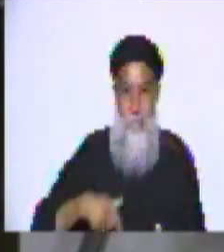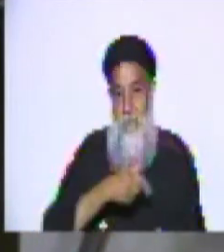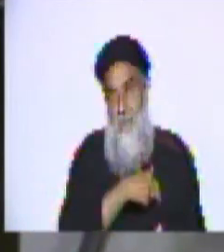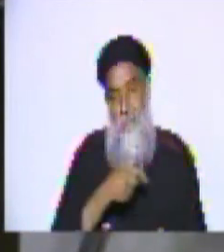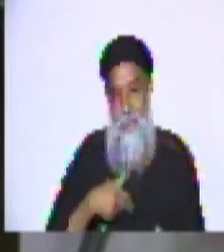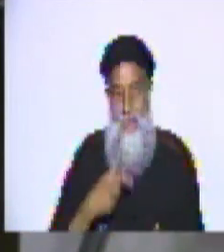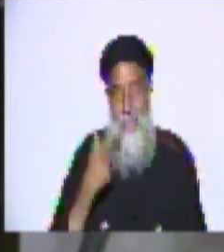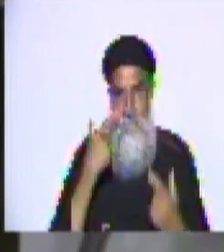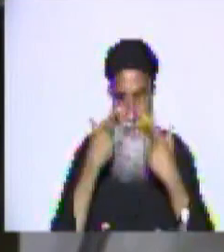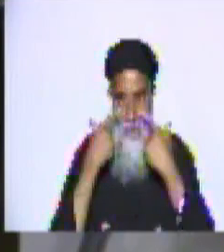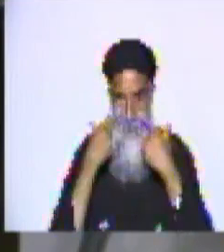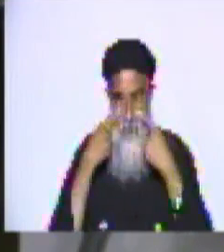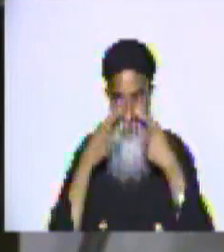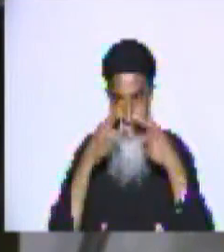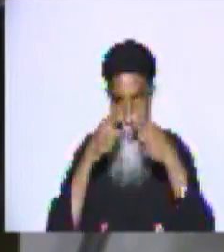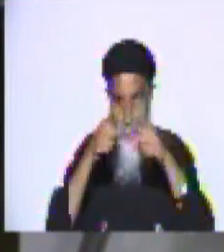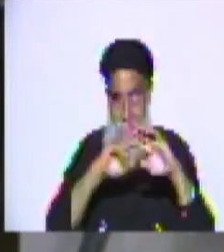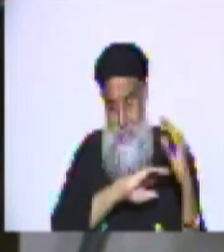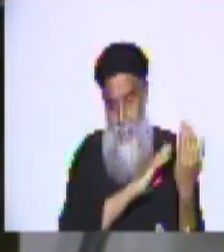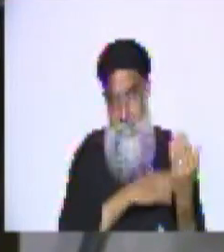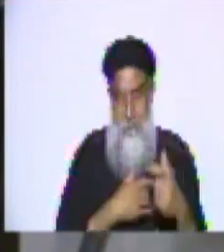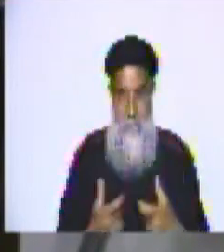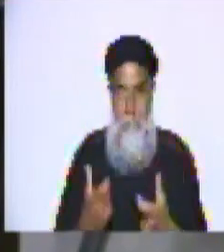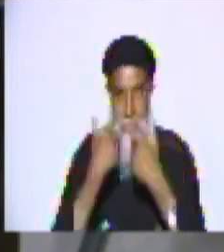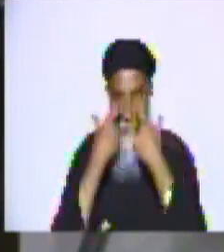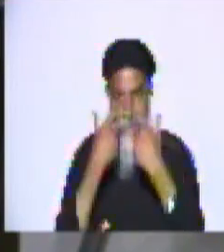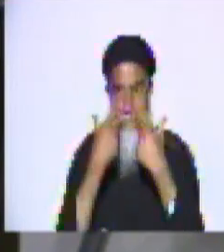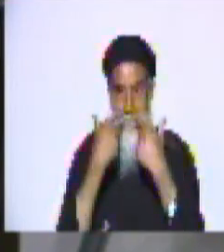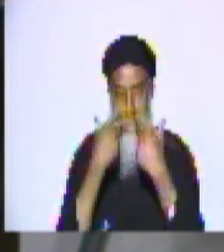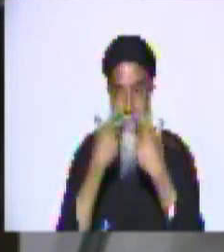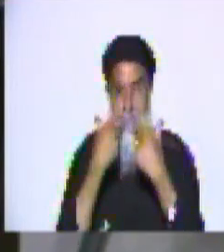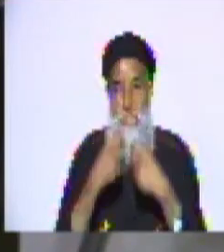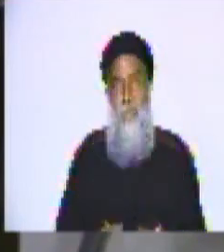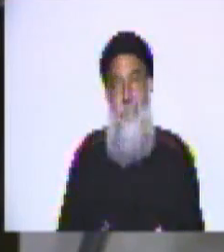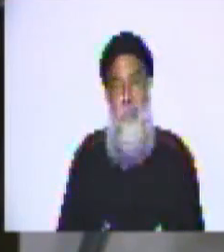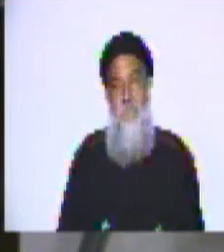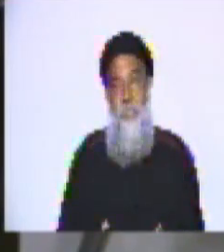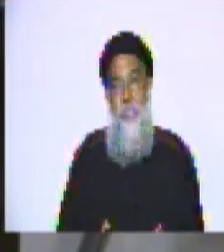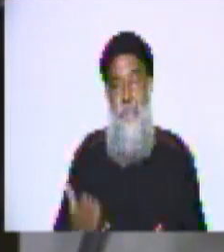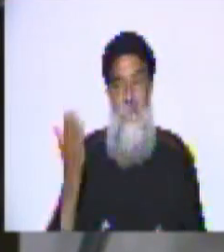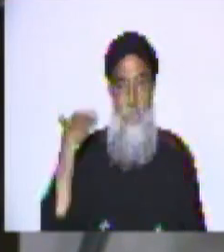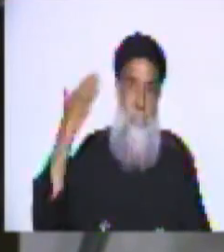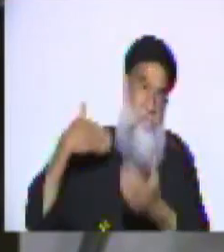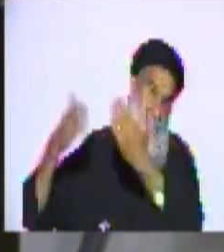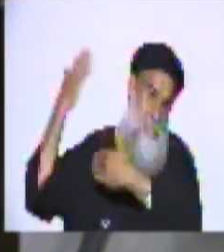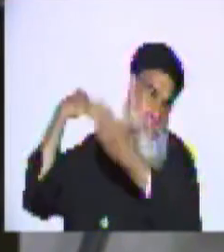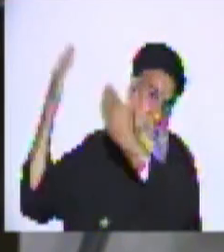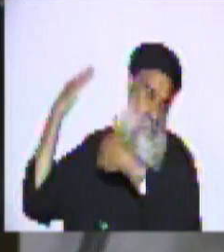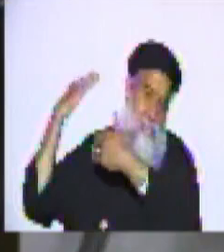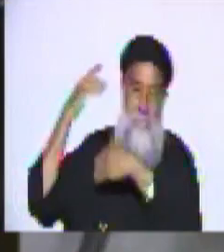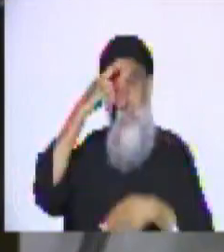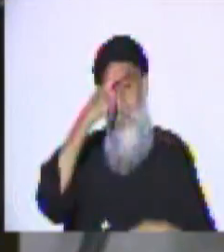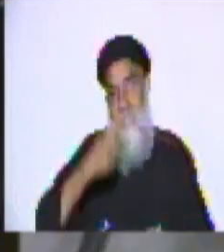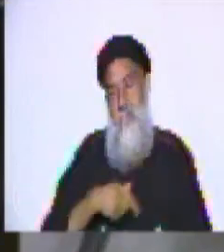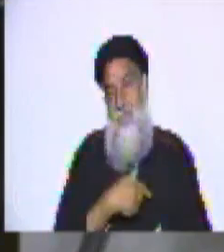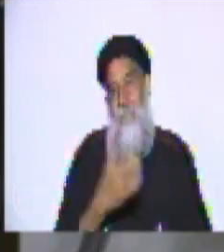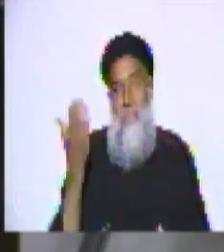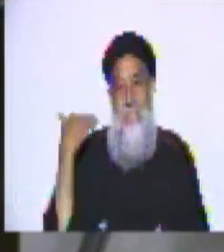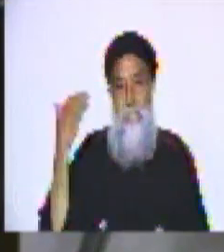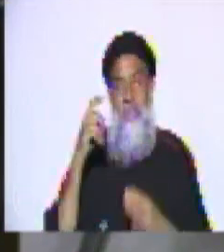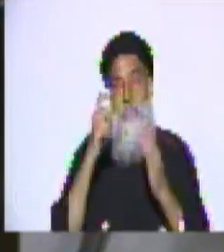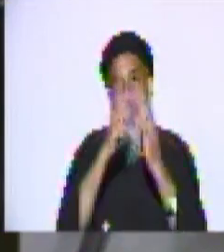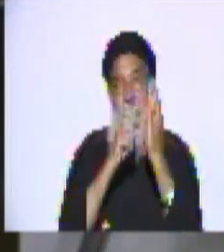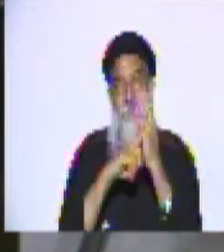ده بيحفظ هذا الإيمان، وممكن تاريخ الكنيسة أيضا. يعني في